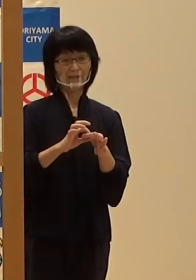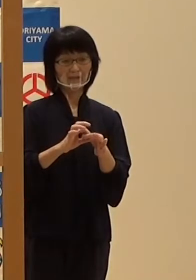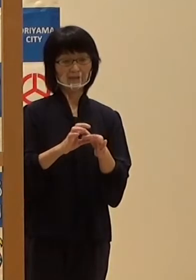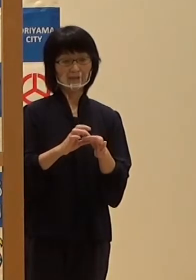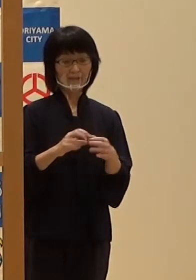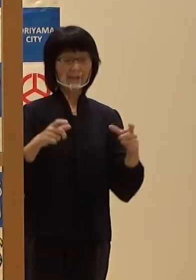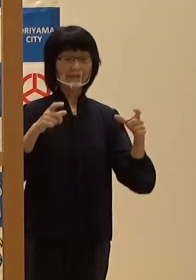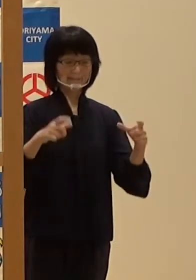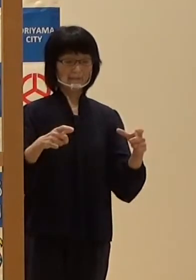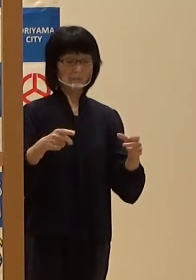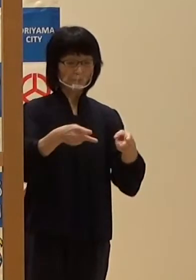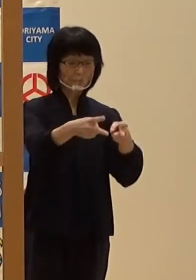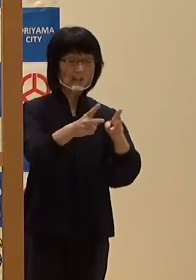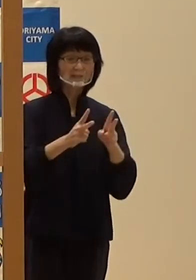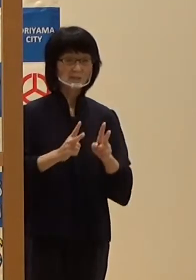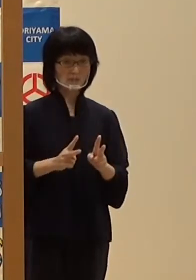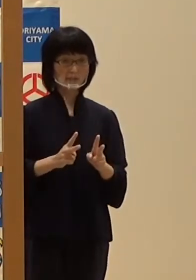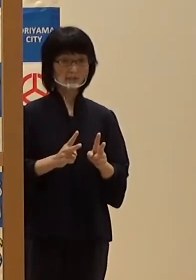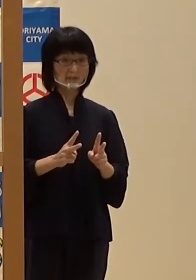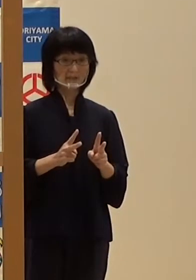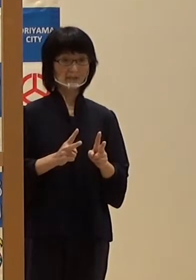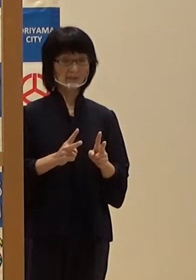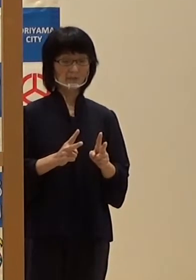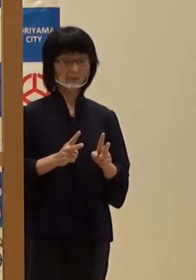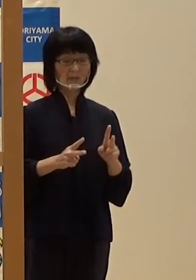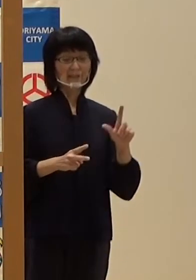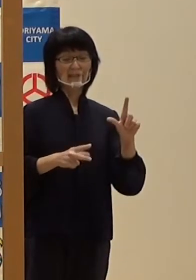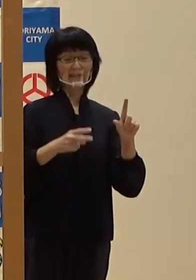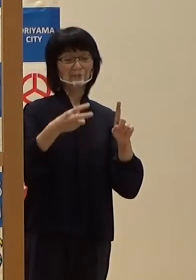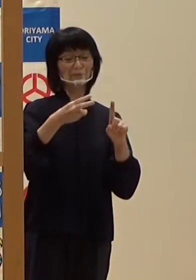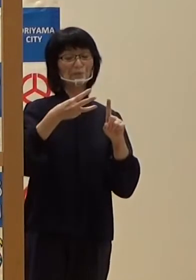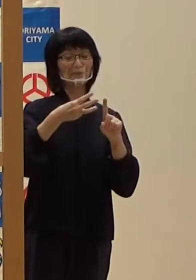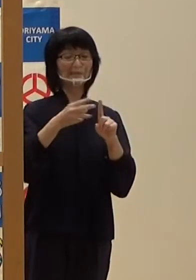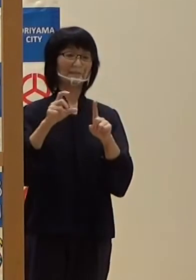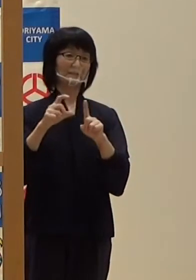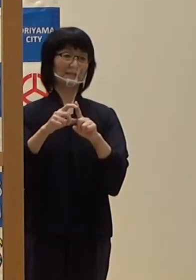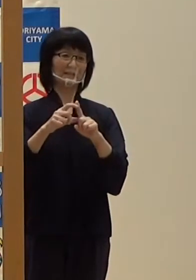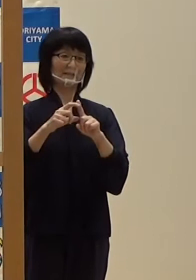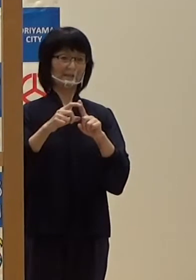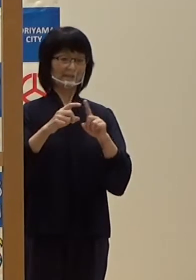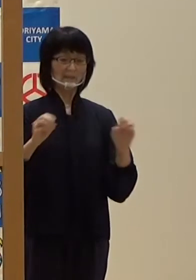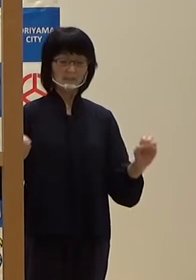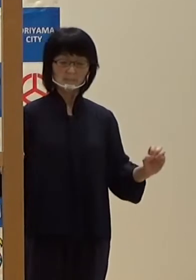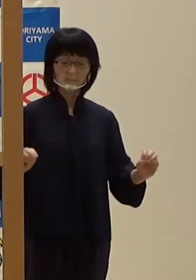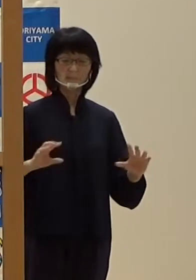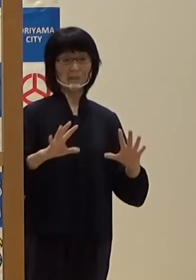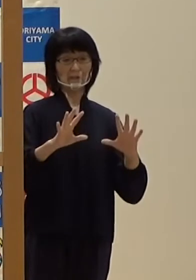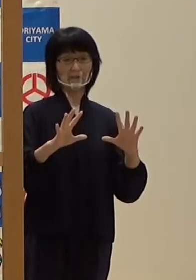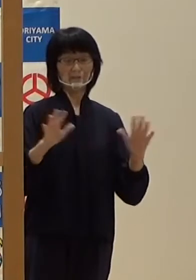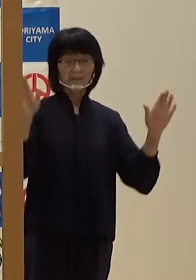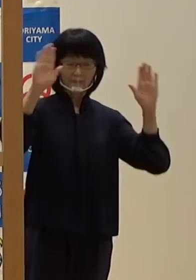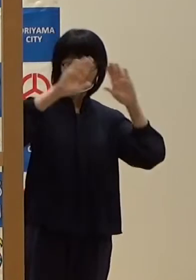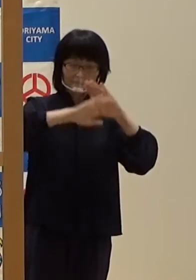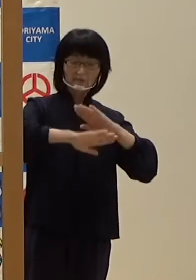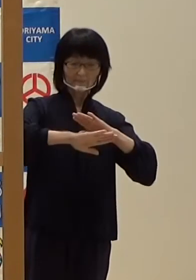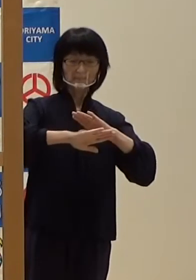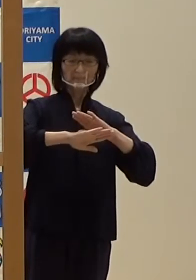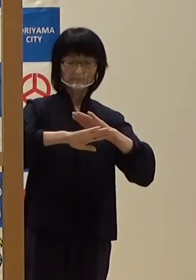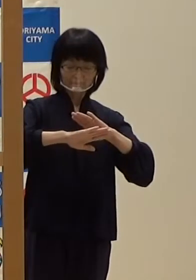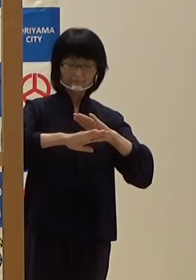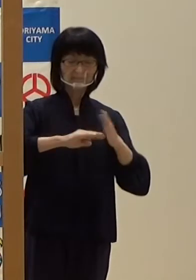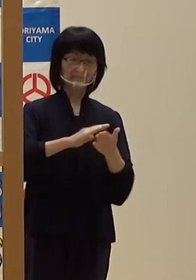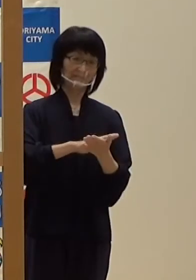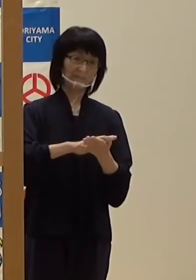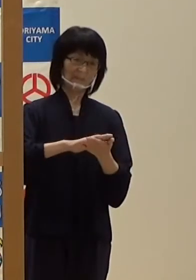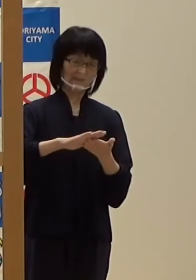る橋をですね、LED 照明によりライトアップすることにより、夜間の演出を実施でき